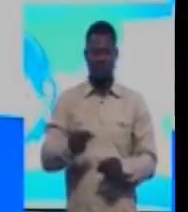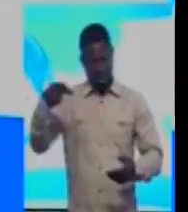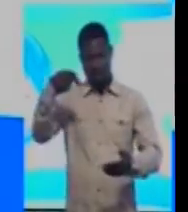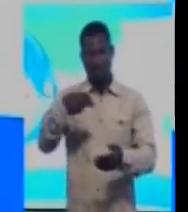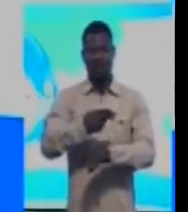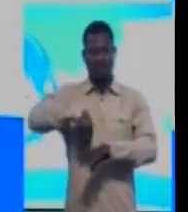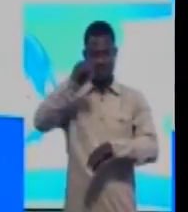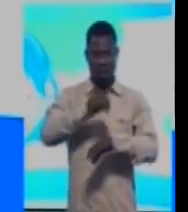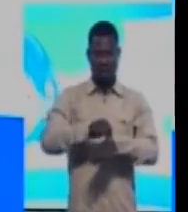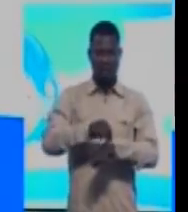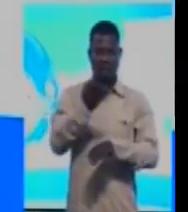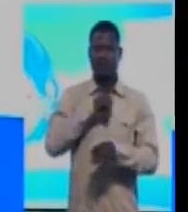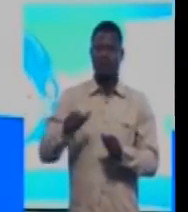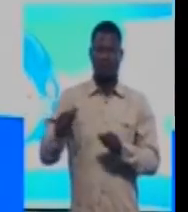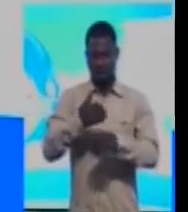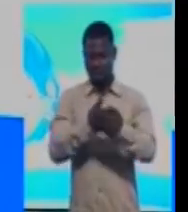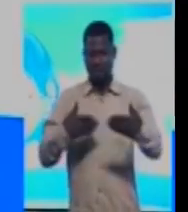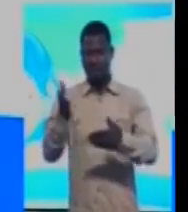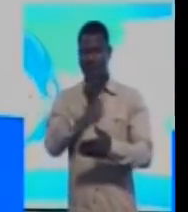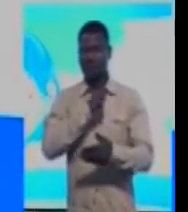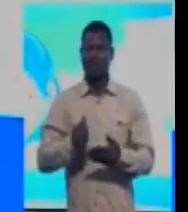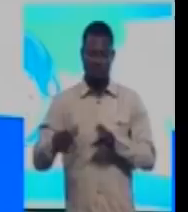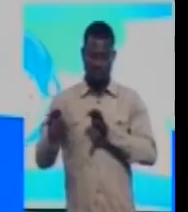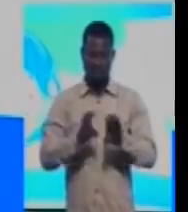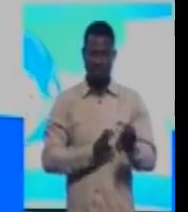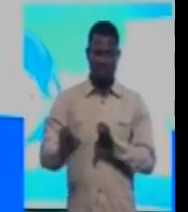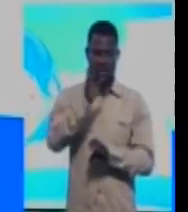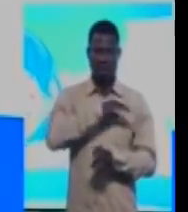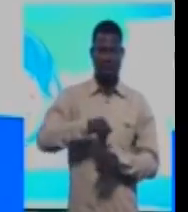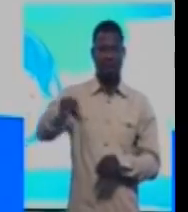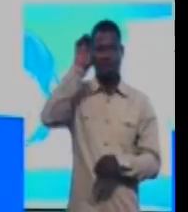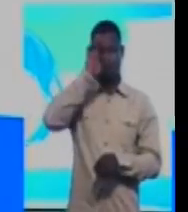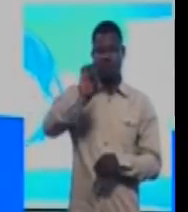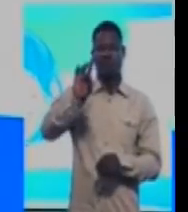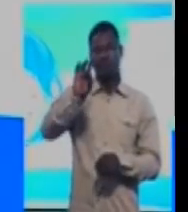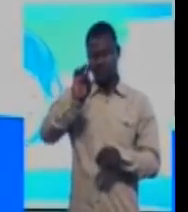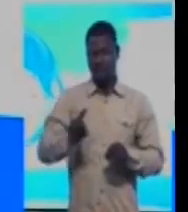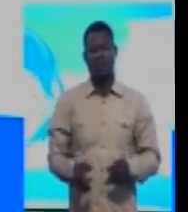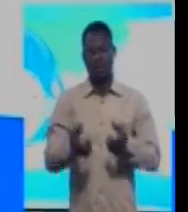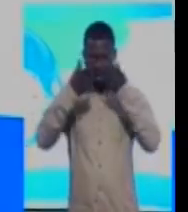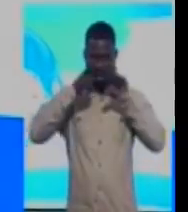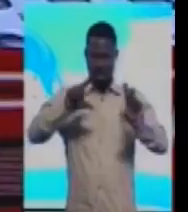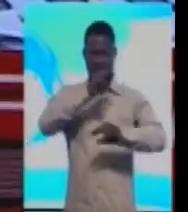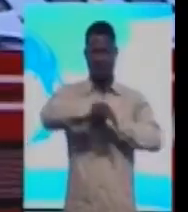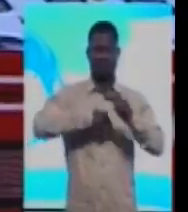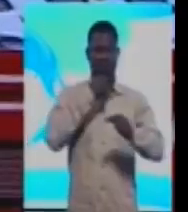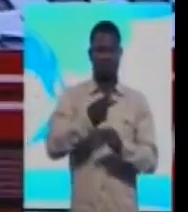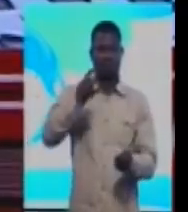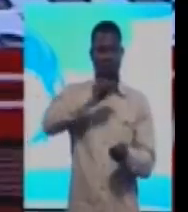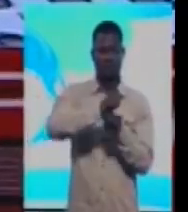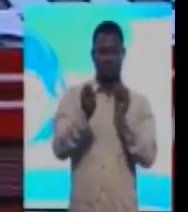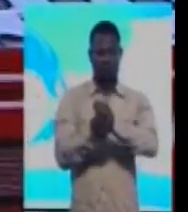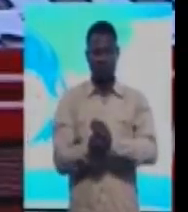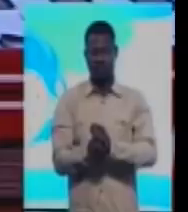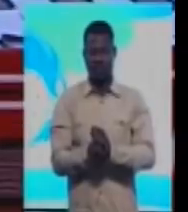validation avant sa traduction en 8 langues nationales. César Carrefour et Amadou Marcel Tau.